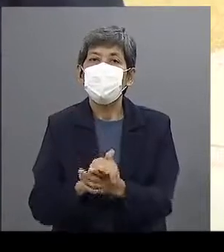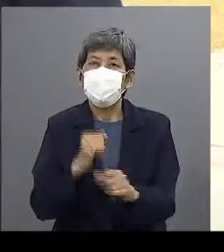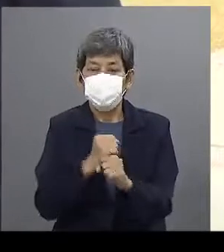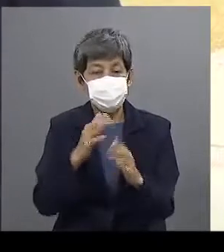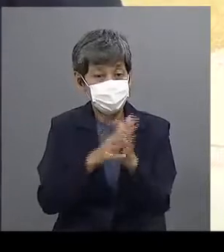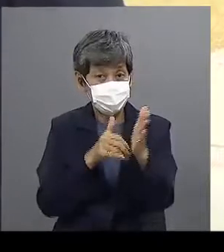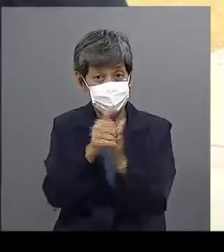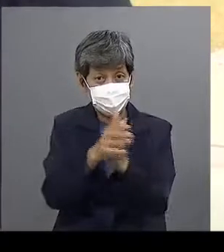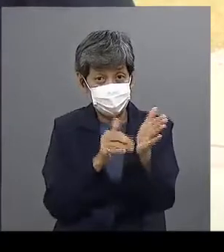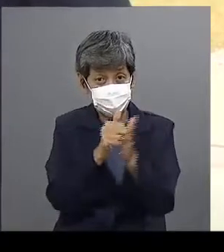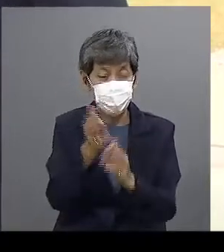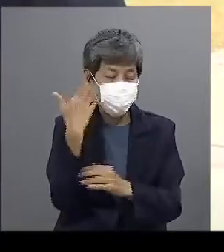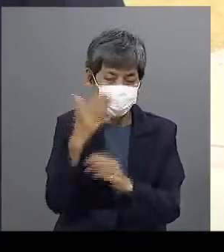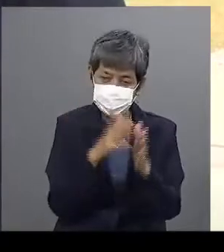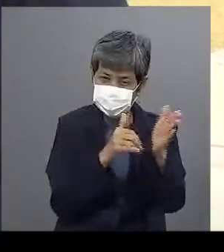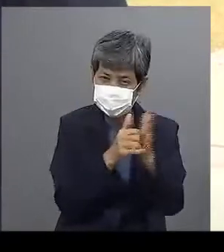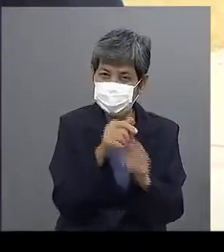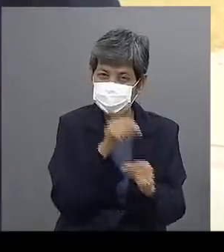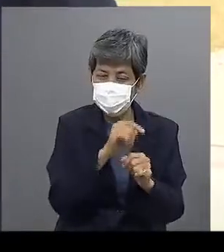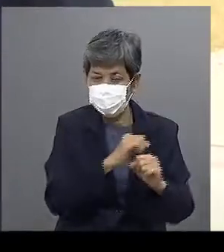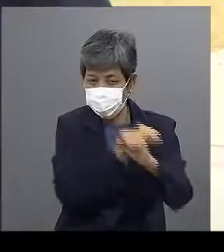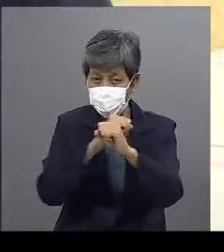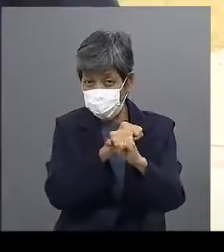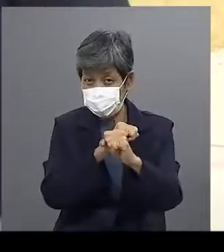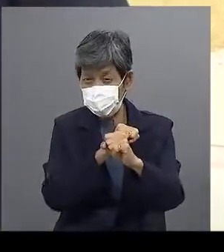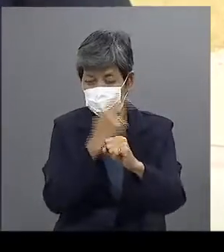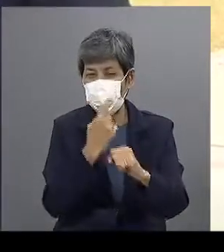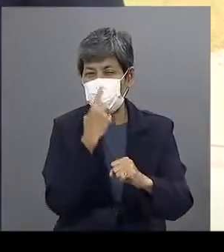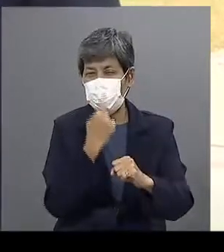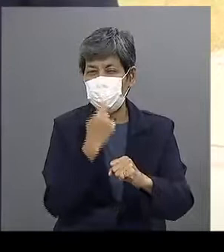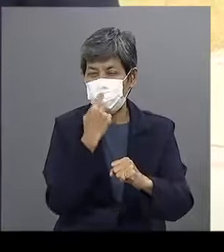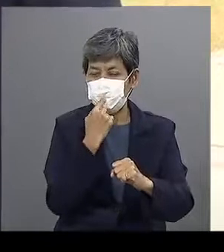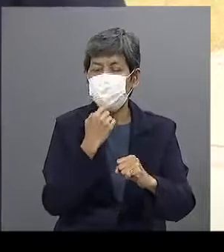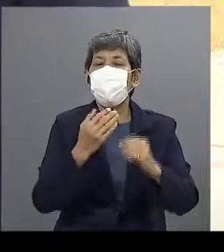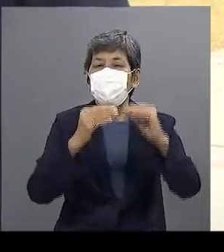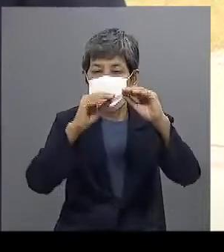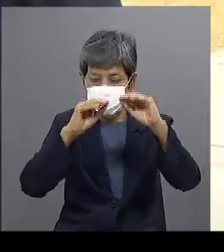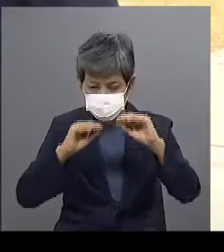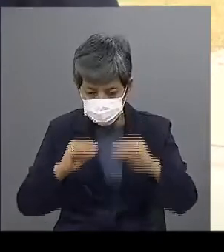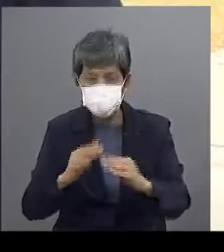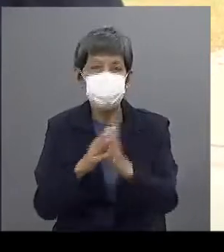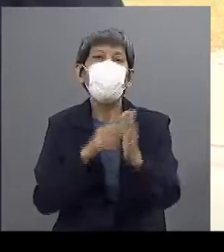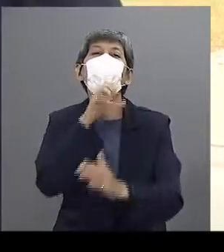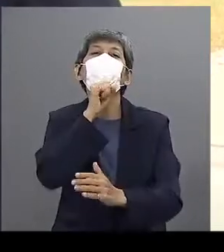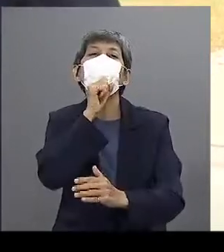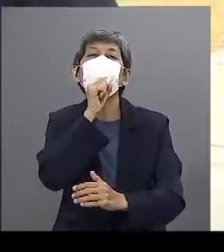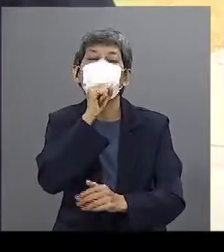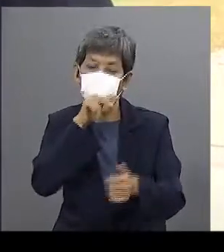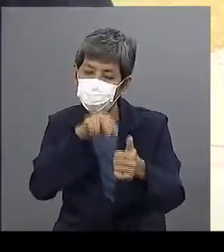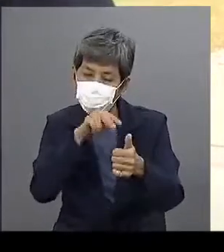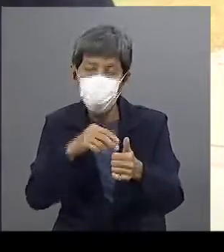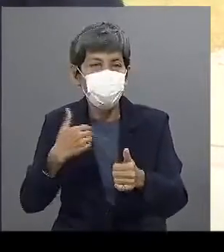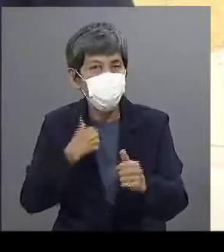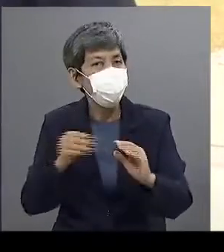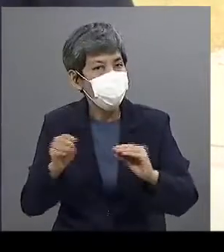โดยก่อนหน้านี้เป็นพื้นที่ควบคุมสูงสุดและเข้มงวดสีแดงเข้มให้ปรับเหลือสีส้มเป็นพื้นที่ควบคุมและมีการผ่อนคลายมาตรการ